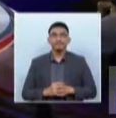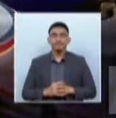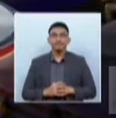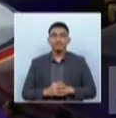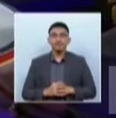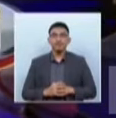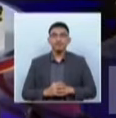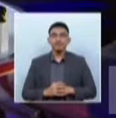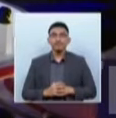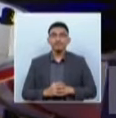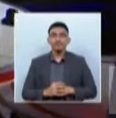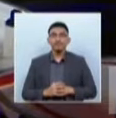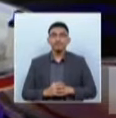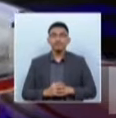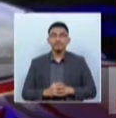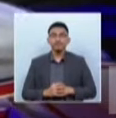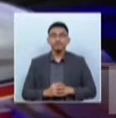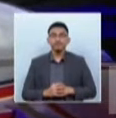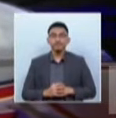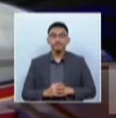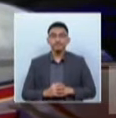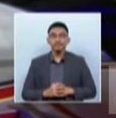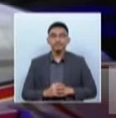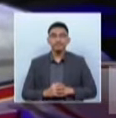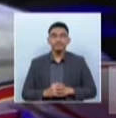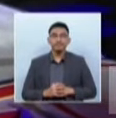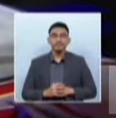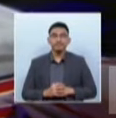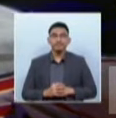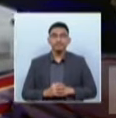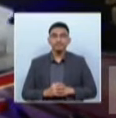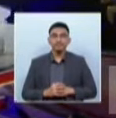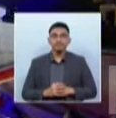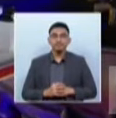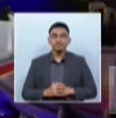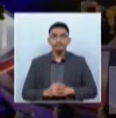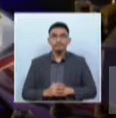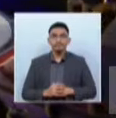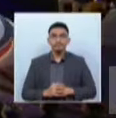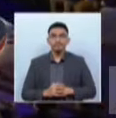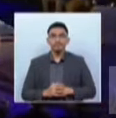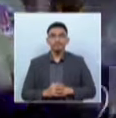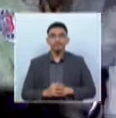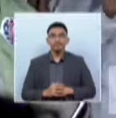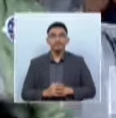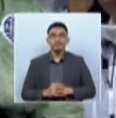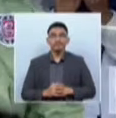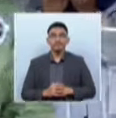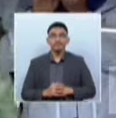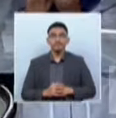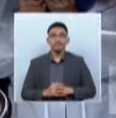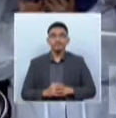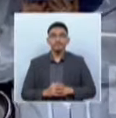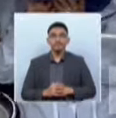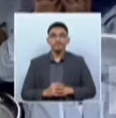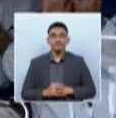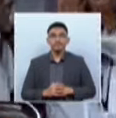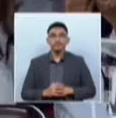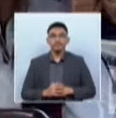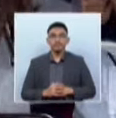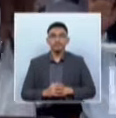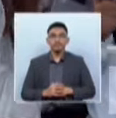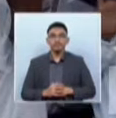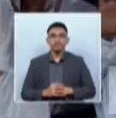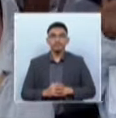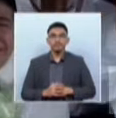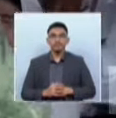tetapi adanya sumber daya manusia yang membuni kemudian juga adanya sistem kekebalan sistem siber yang harus dilakukan di Indonesia